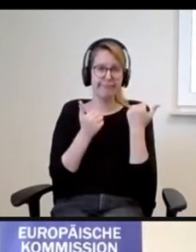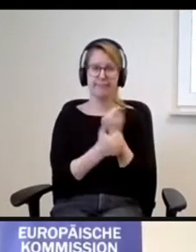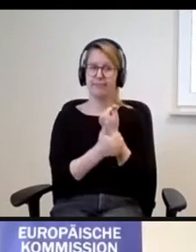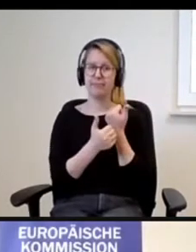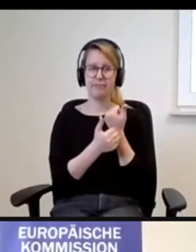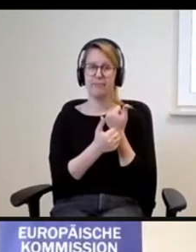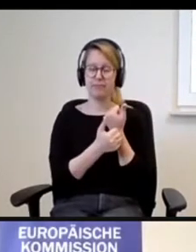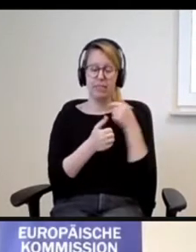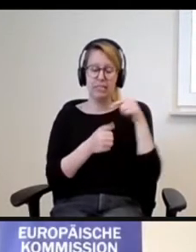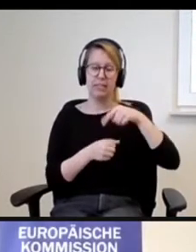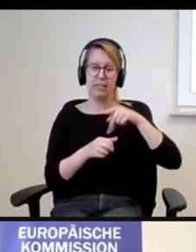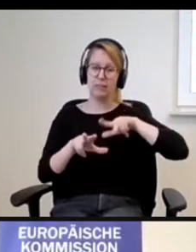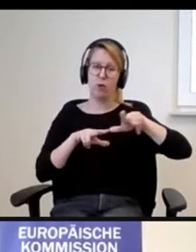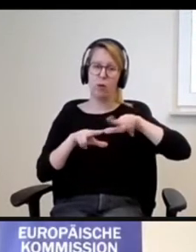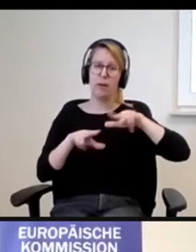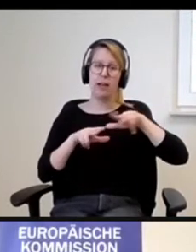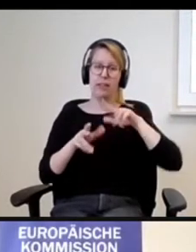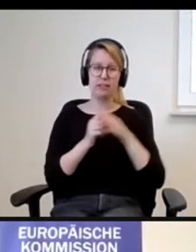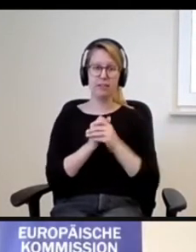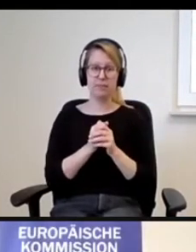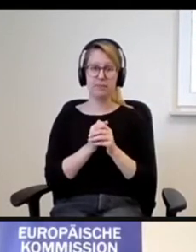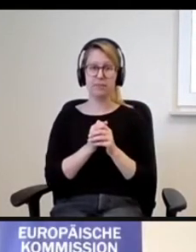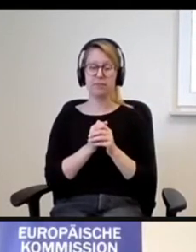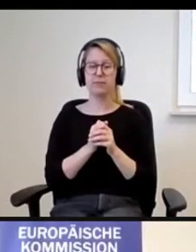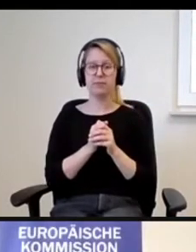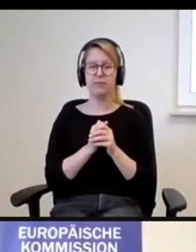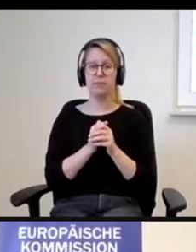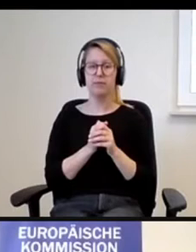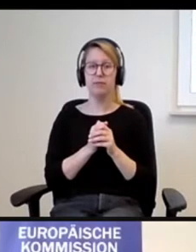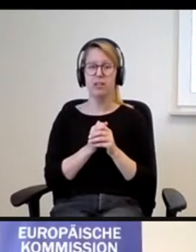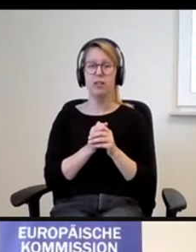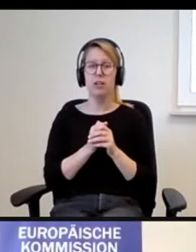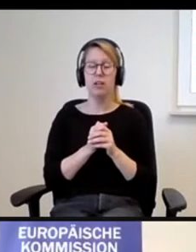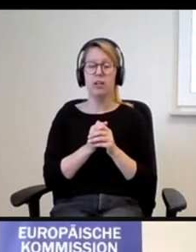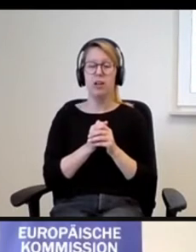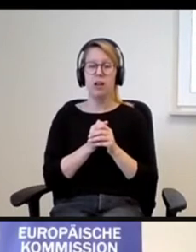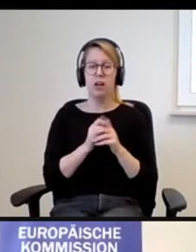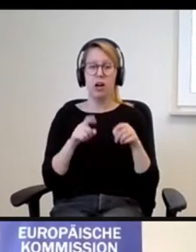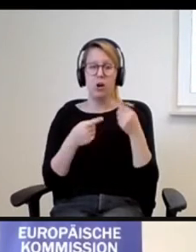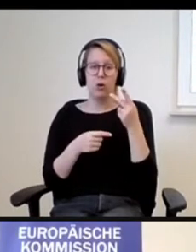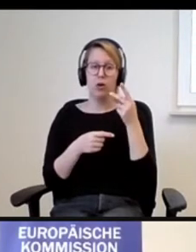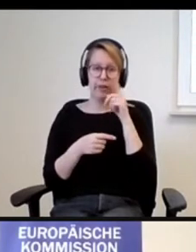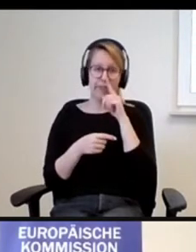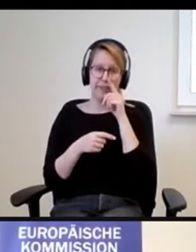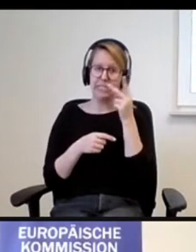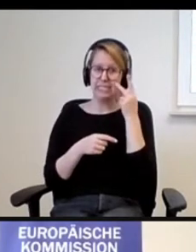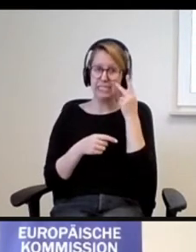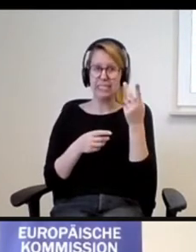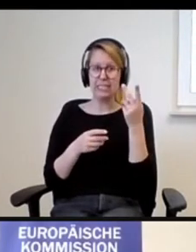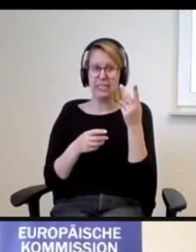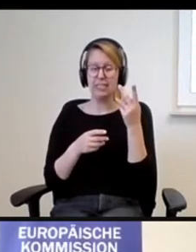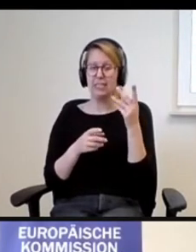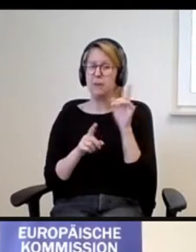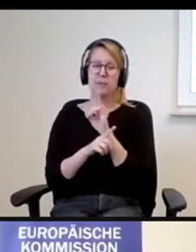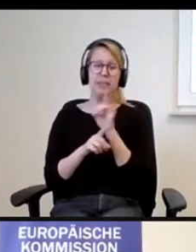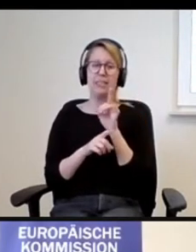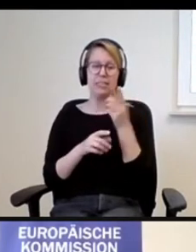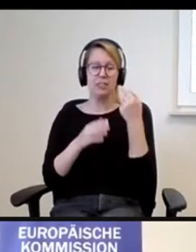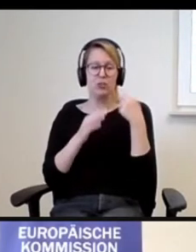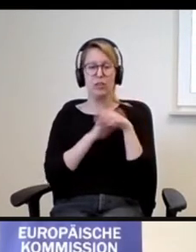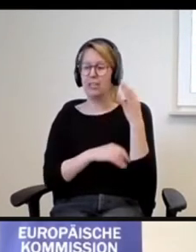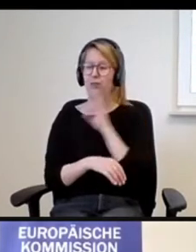compte que ce midi n'était pas enfin accessible pour tout le monde, mais on a fait nos efforts et je crois le